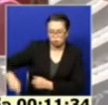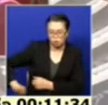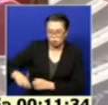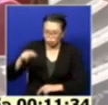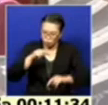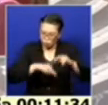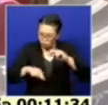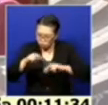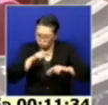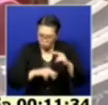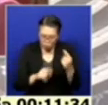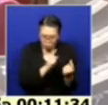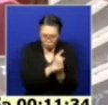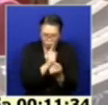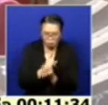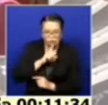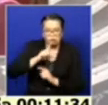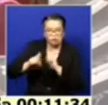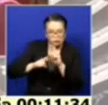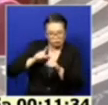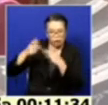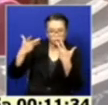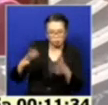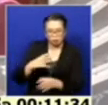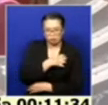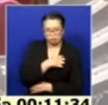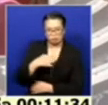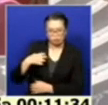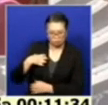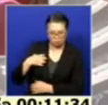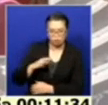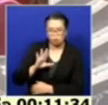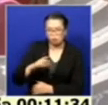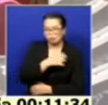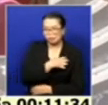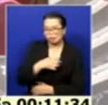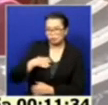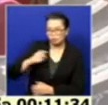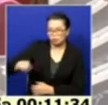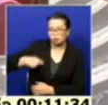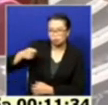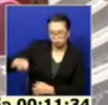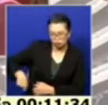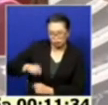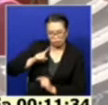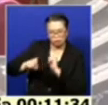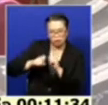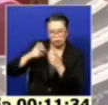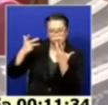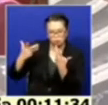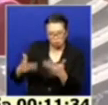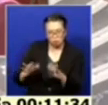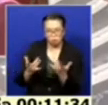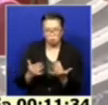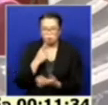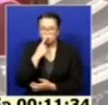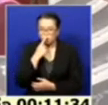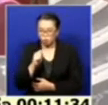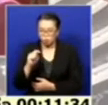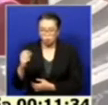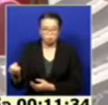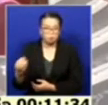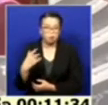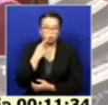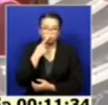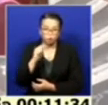ก็เป็นเรื่องที่เรากำลังรอฟังคำตอบจากทางการของกัมพูชานะ